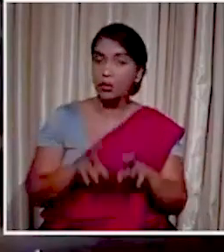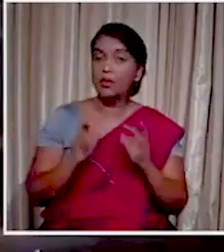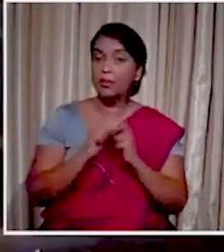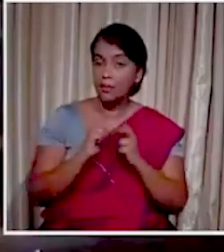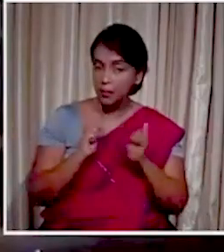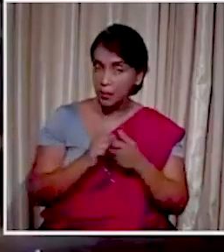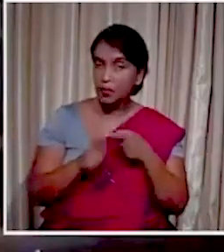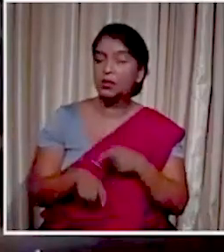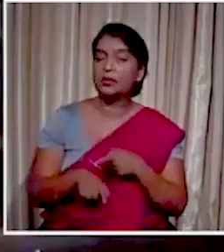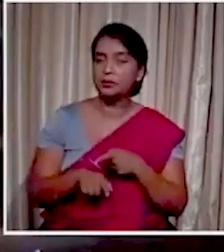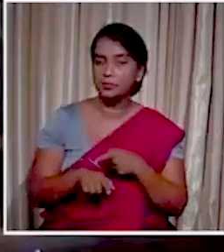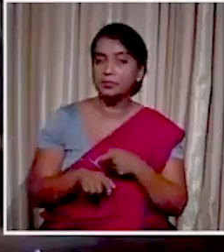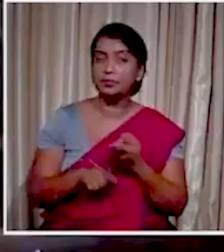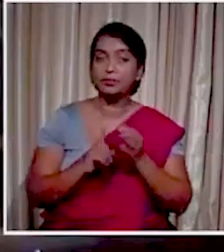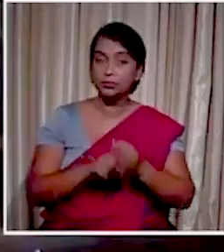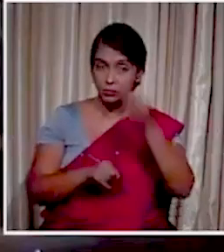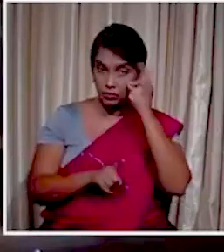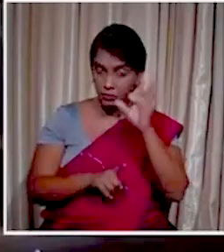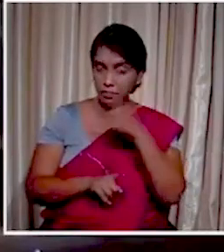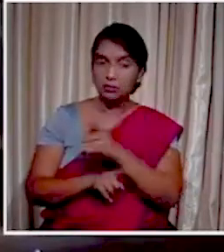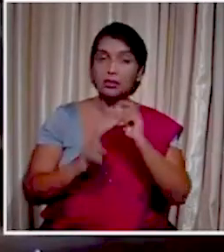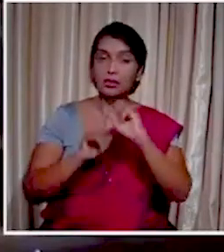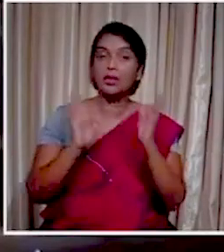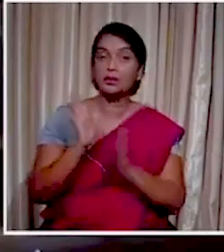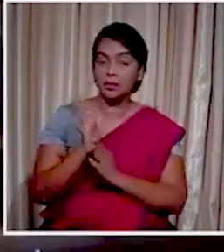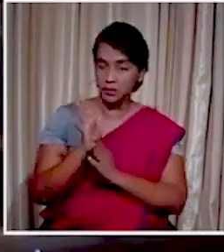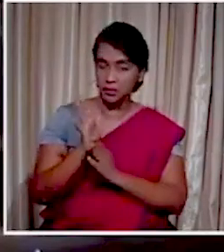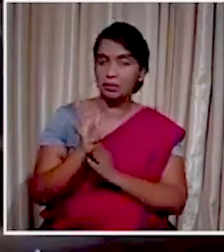अपिट जनाधिपति दूरे सा अग्रमात्य दूरे